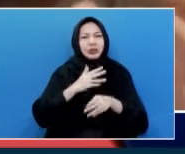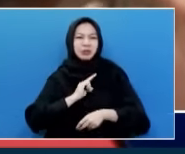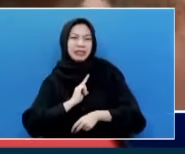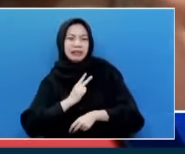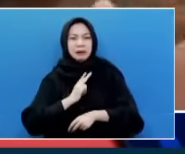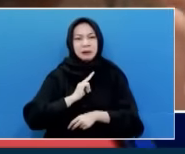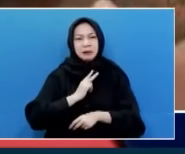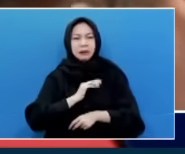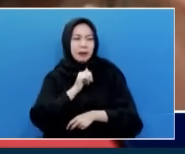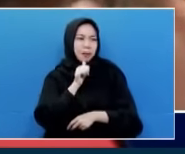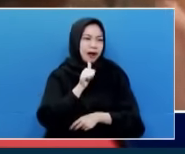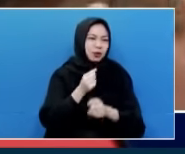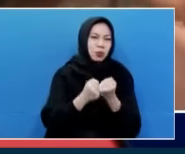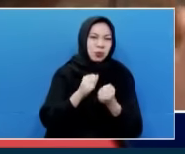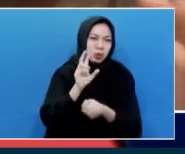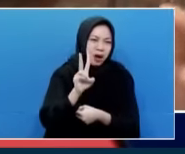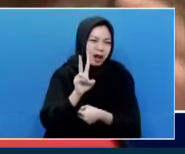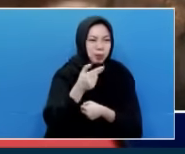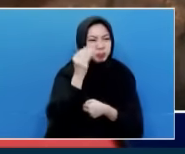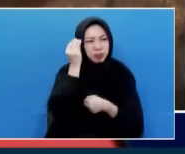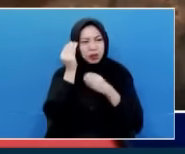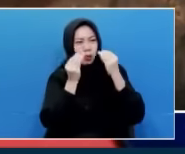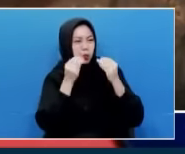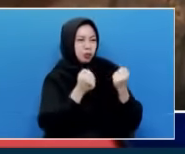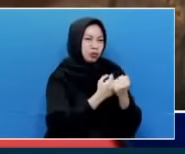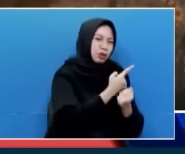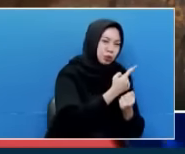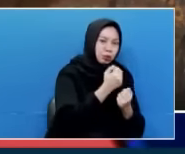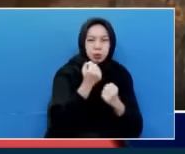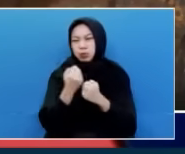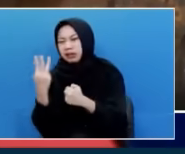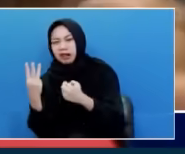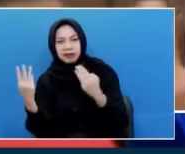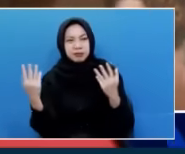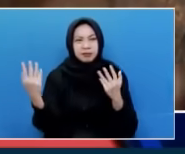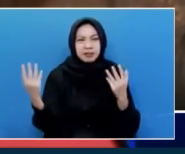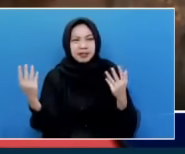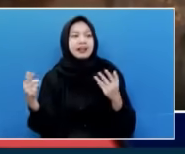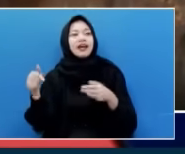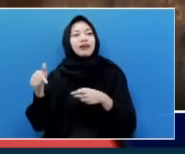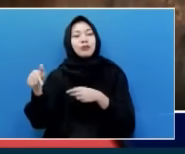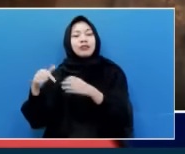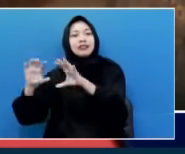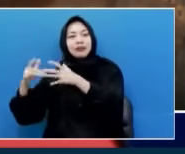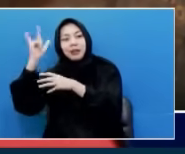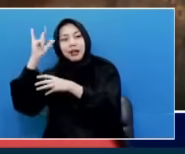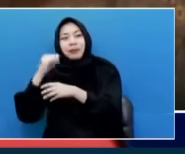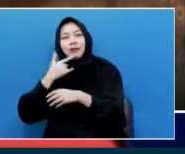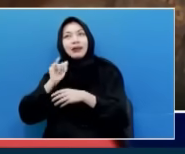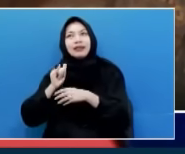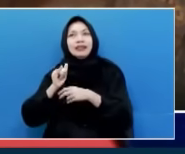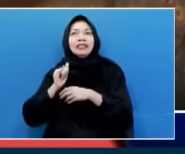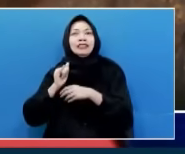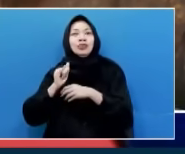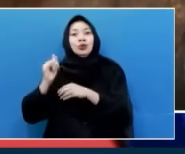sebenarnya sudah 02 tapi masih gamang bisa di di apa jadi adu judsu terakhir ya betul betul betul